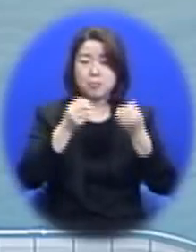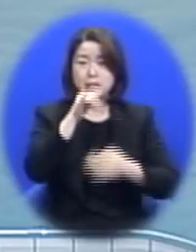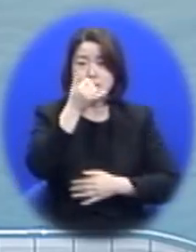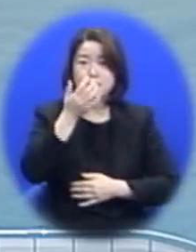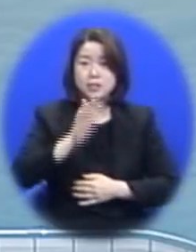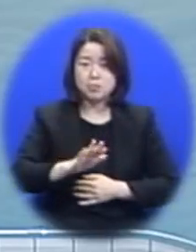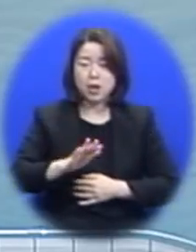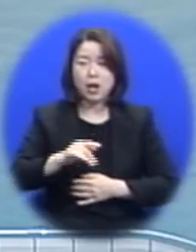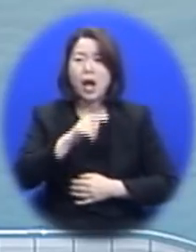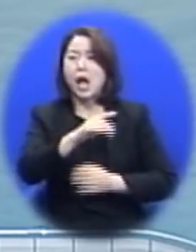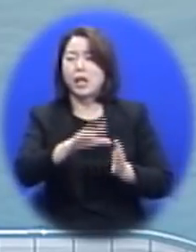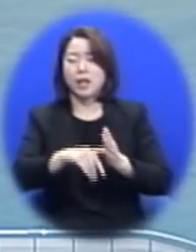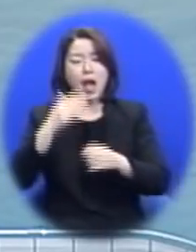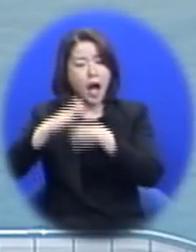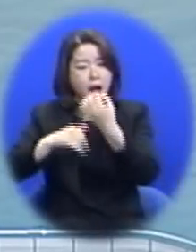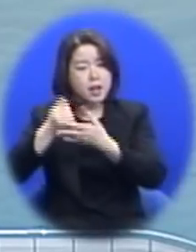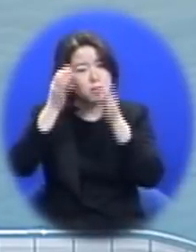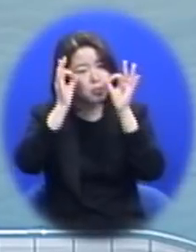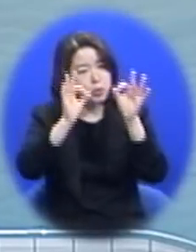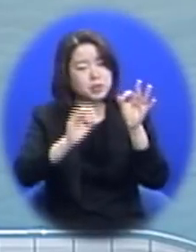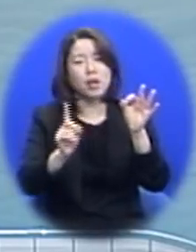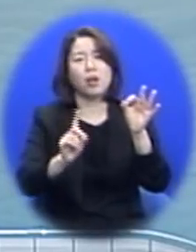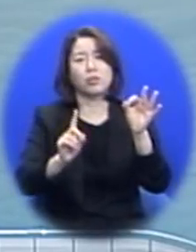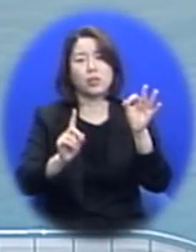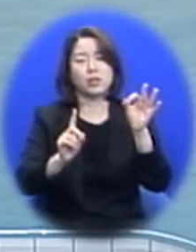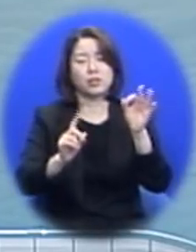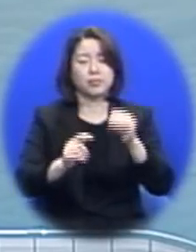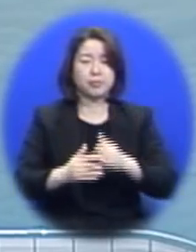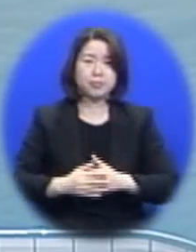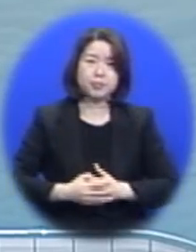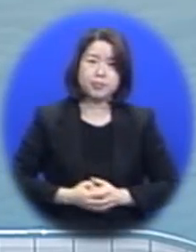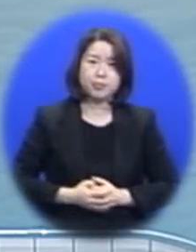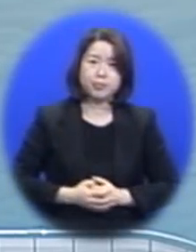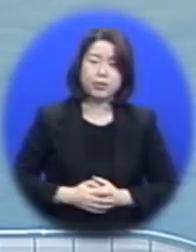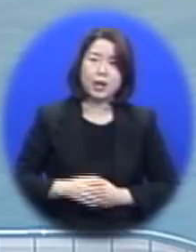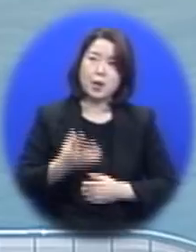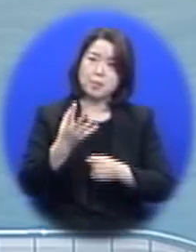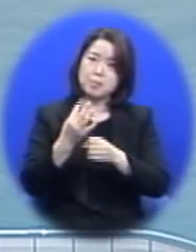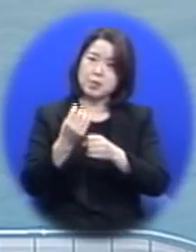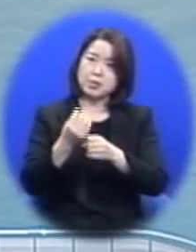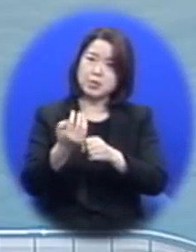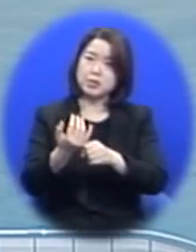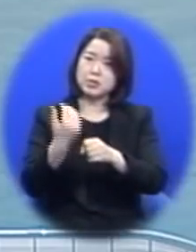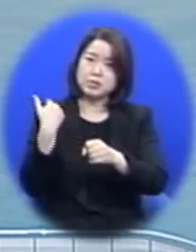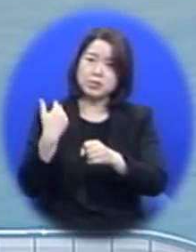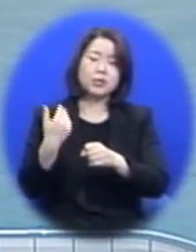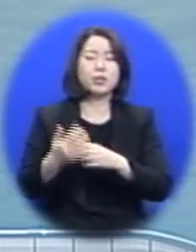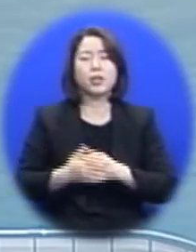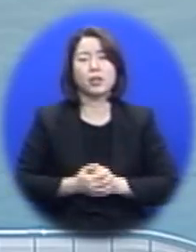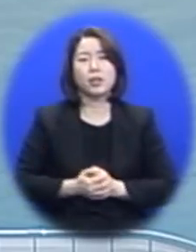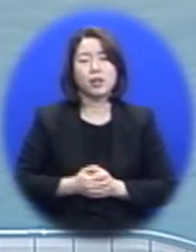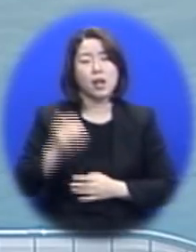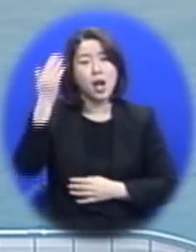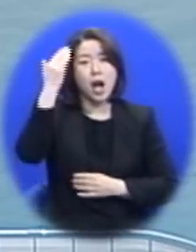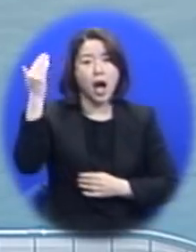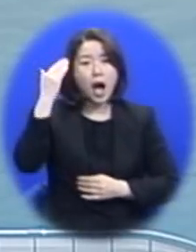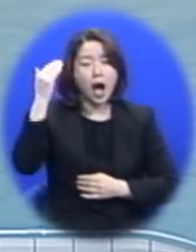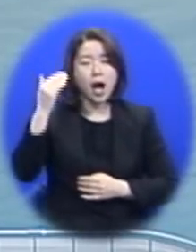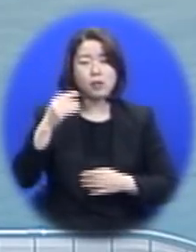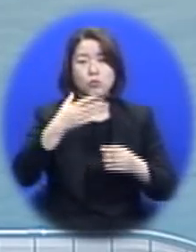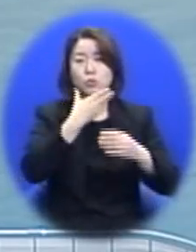하나님이 보시기에는 한국 교회가 어떤 모습이었을까? 몇 년 전에 한국